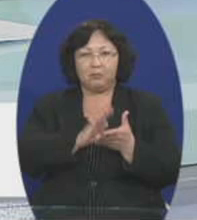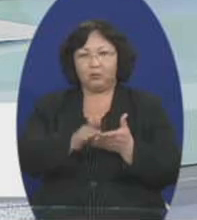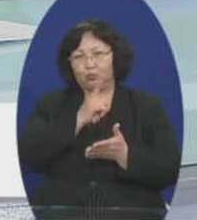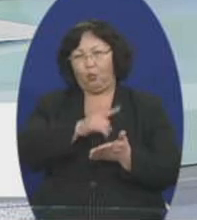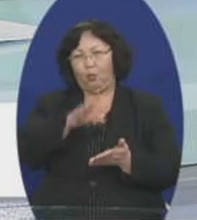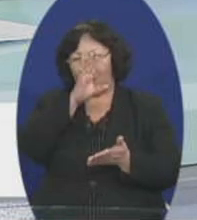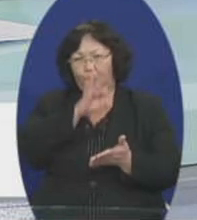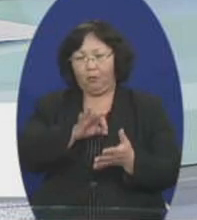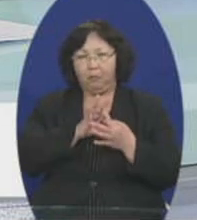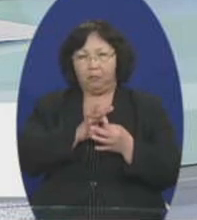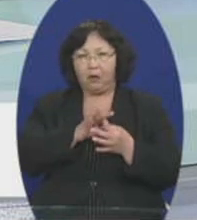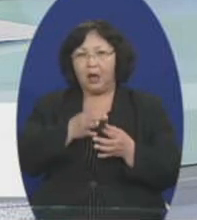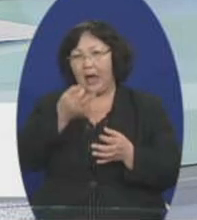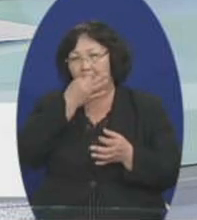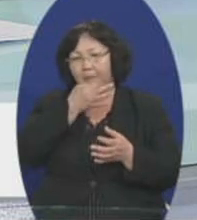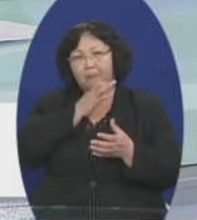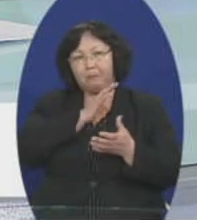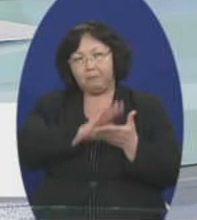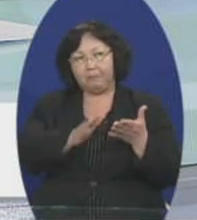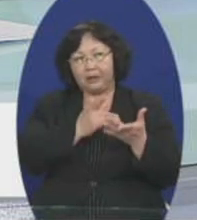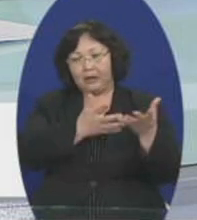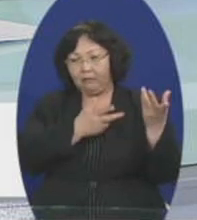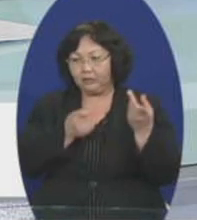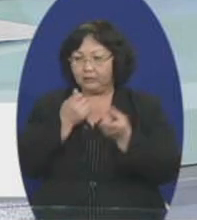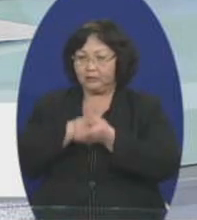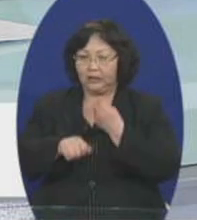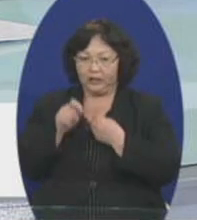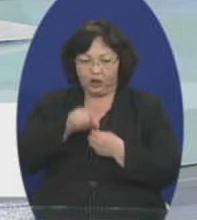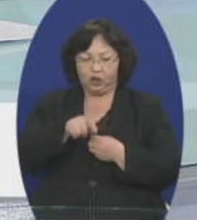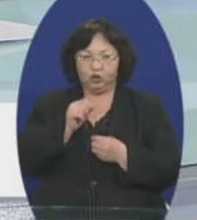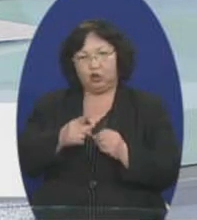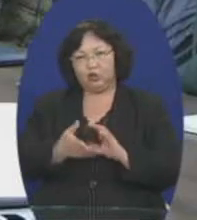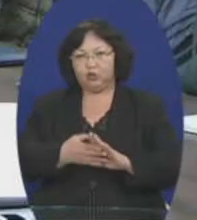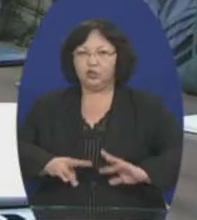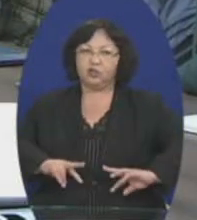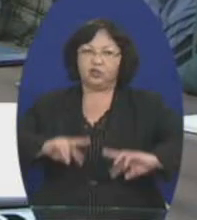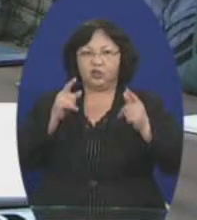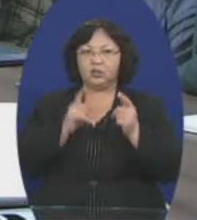энэ салбарт салхи оруулах цаг болсныг мэрэгжлийнхэн сануулж байна.